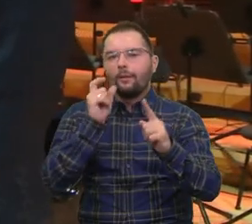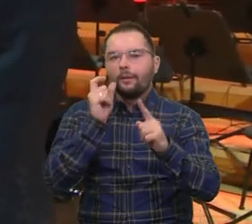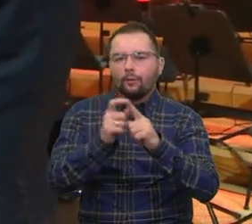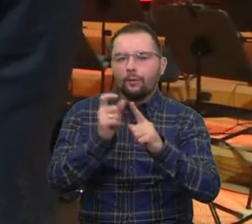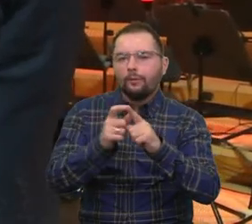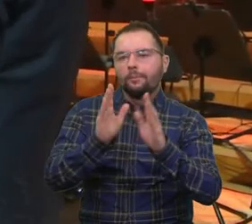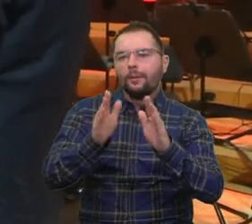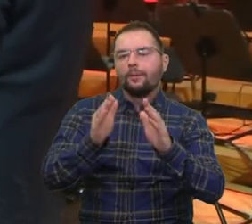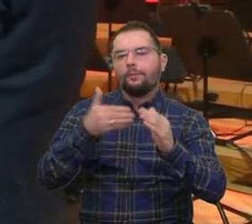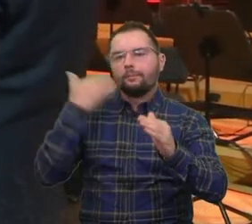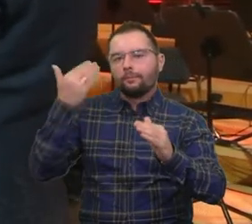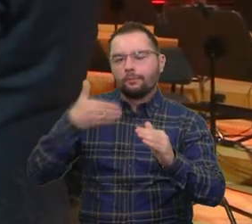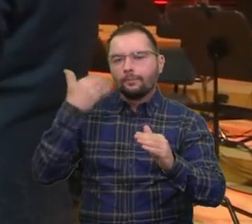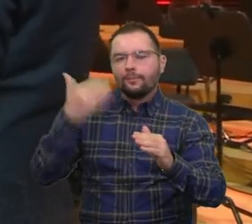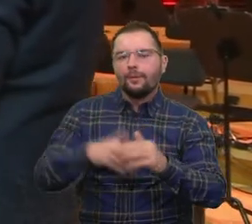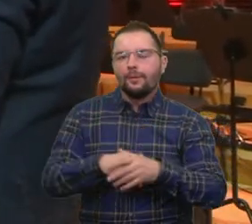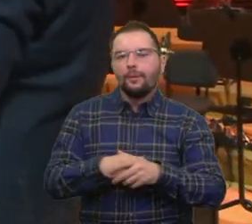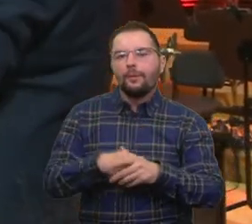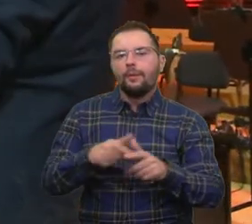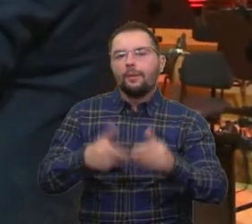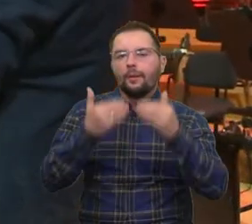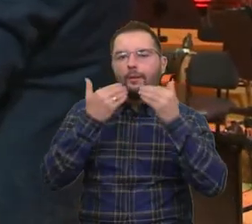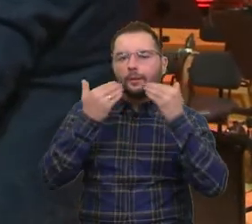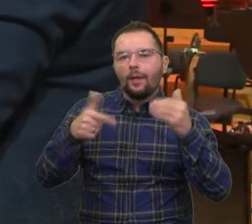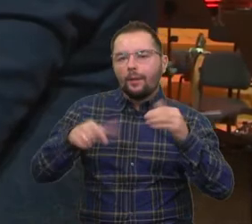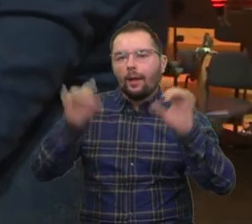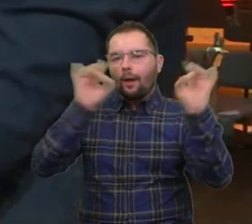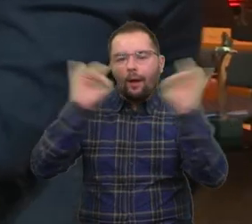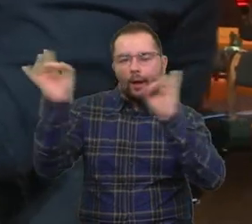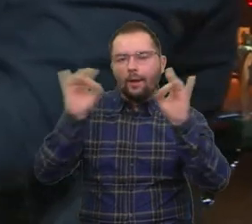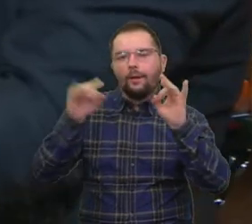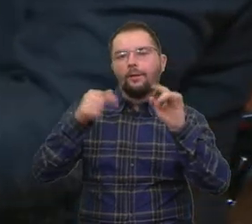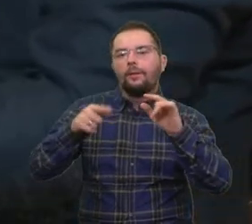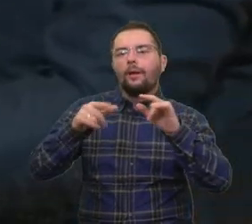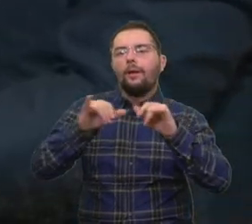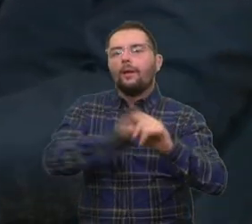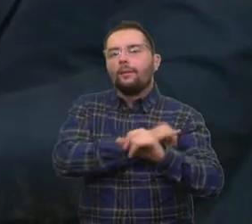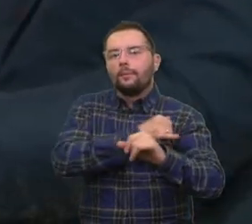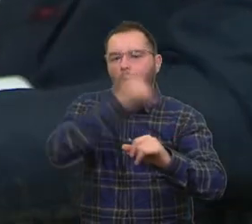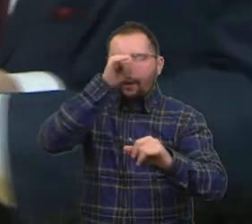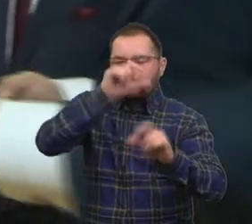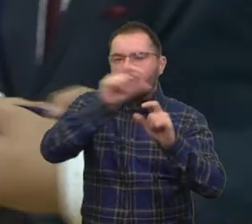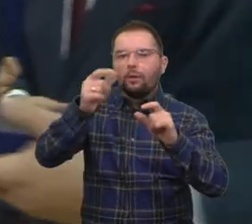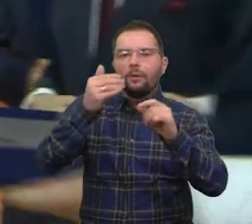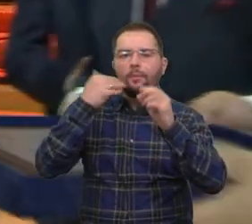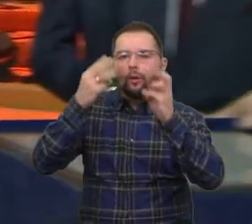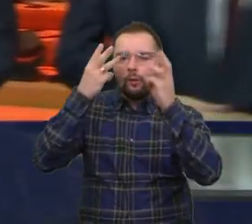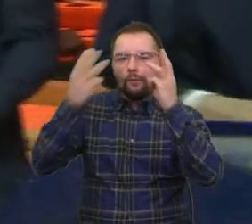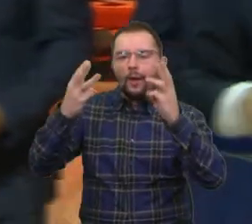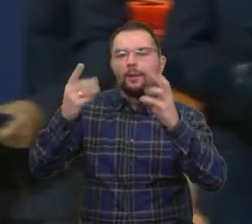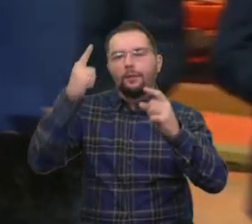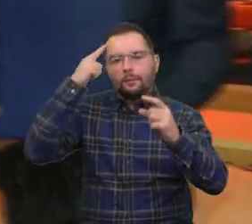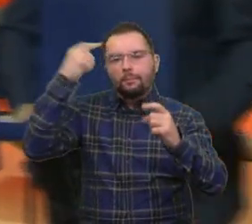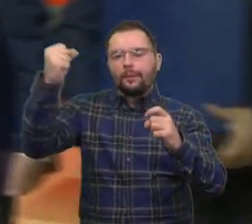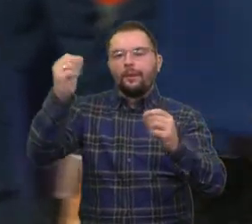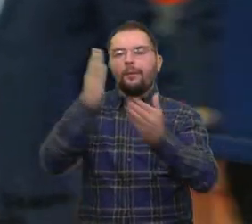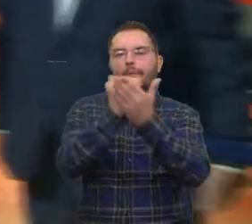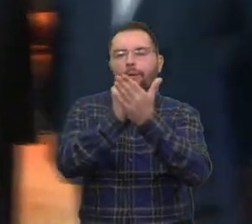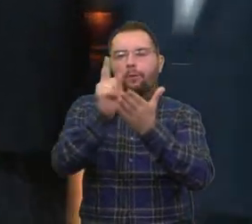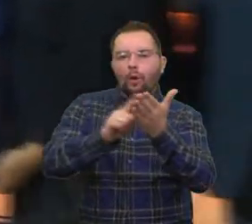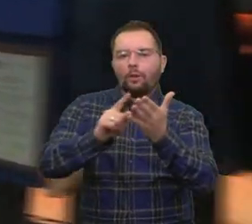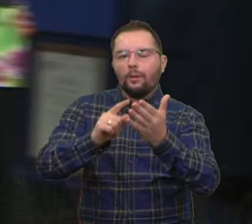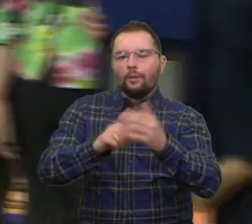padły. Dzięki tej uroczystości, tym twarzom, tym nazwiskom przypominamy sobie dobre momenty z historii województwa